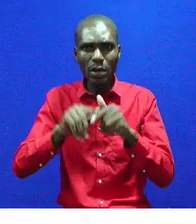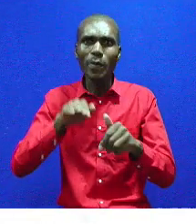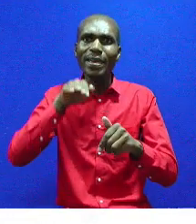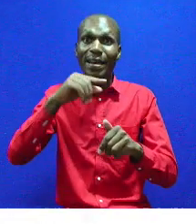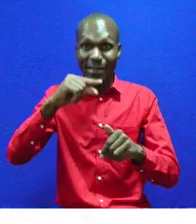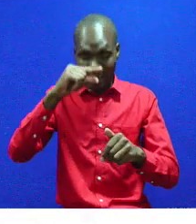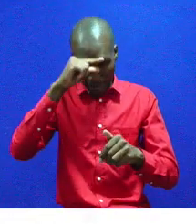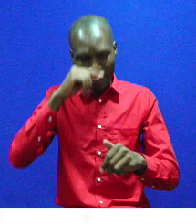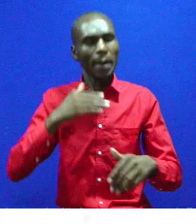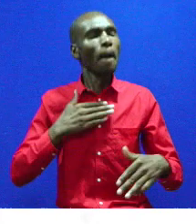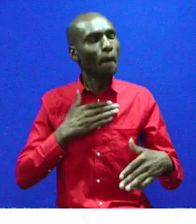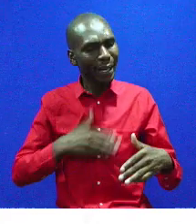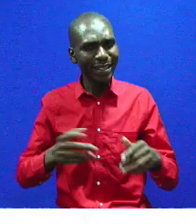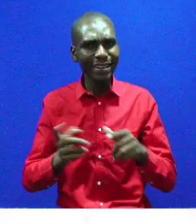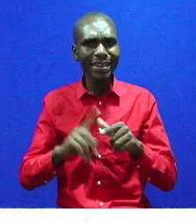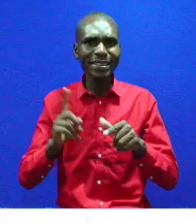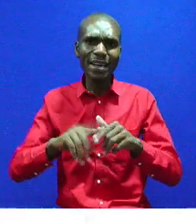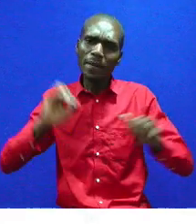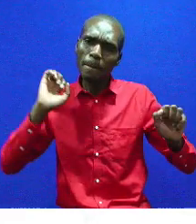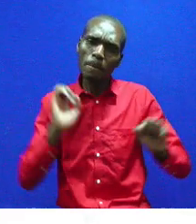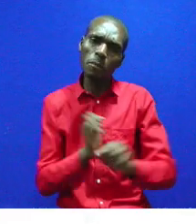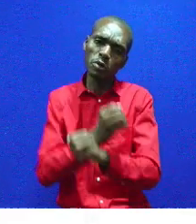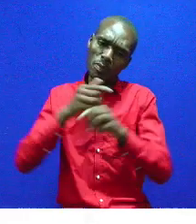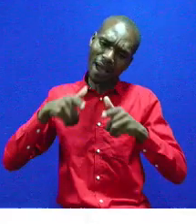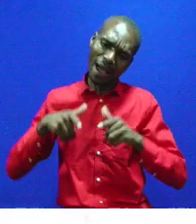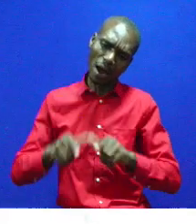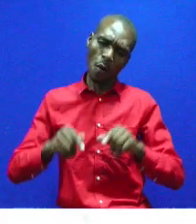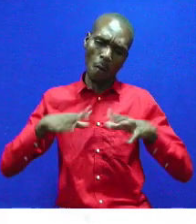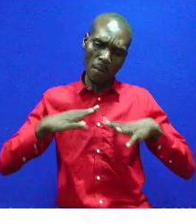pia musiwache watu ambao